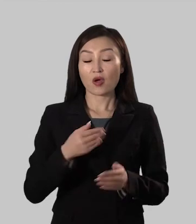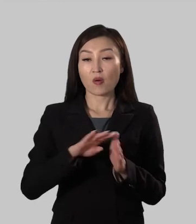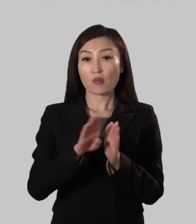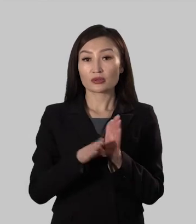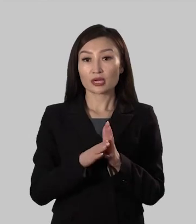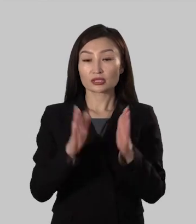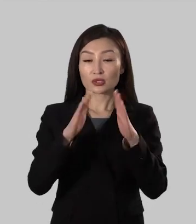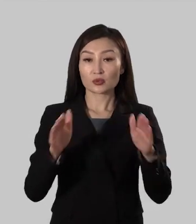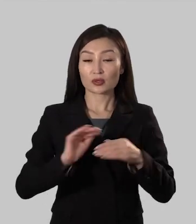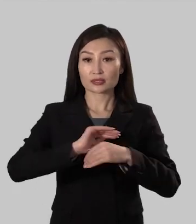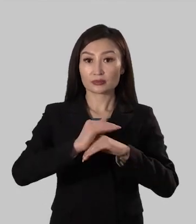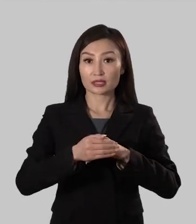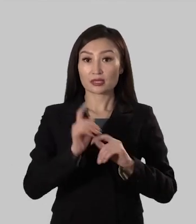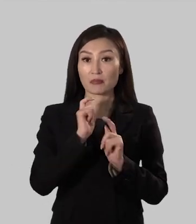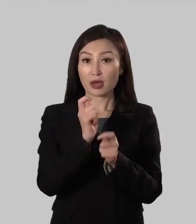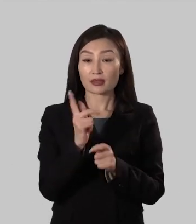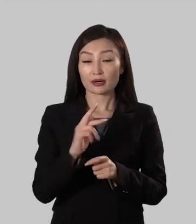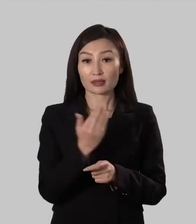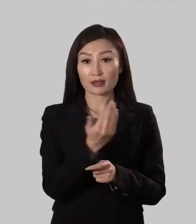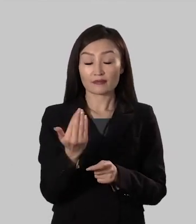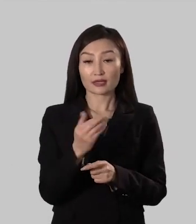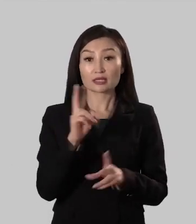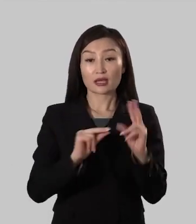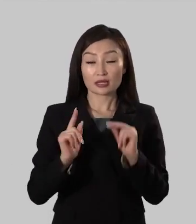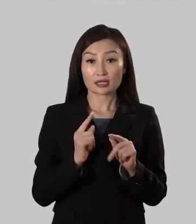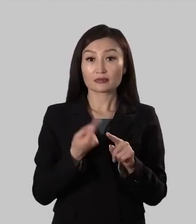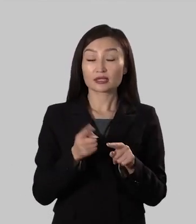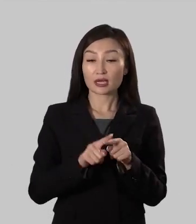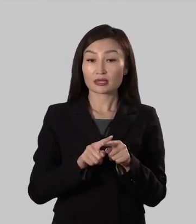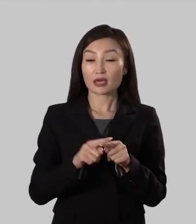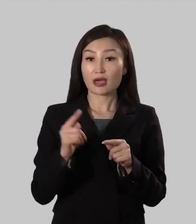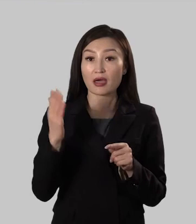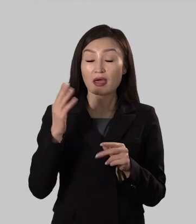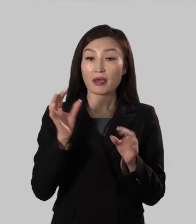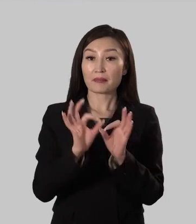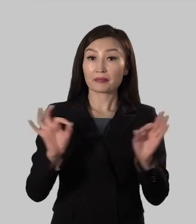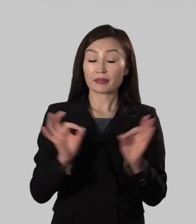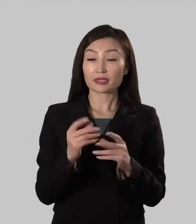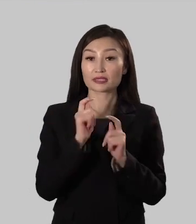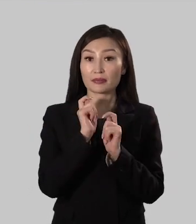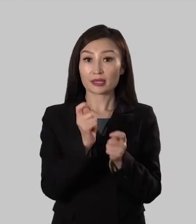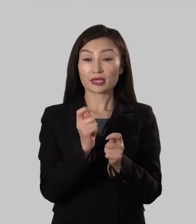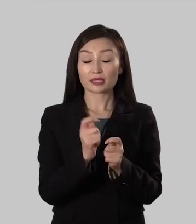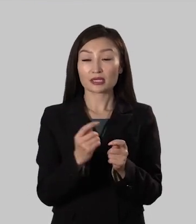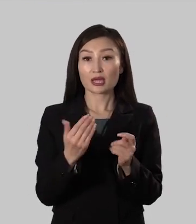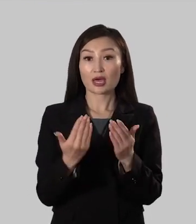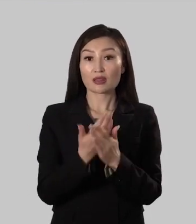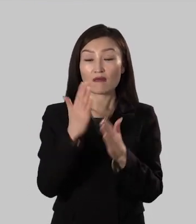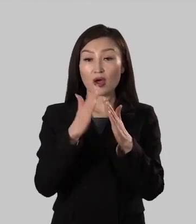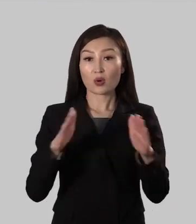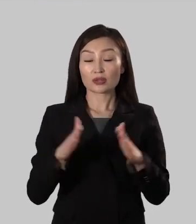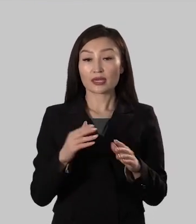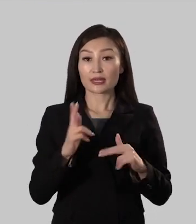Под нашей елкой спрятан подарок для вас. Надеюсь, эта веселая песня подарит вам настоящее